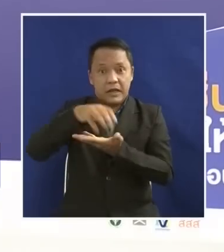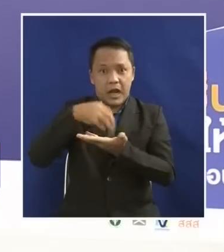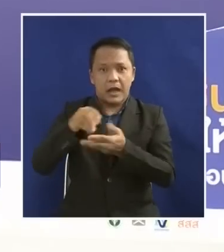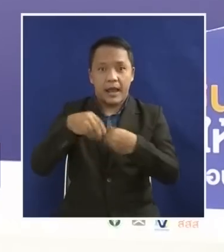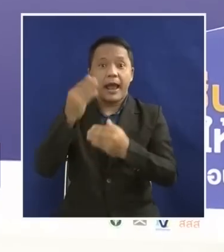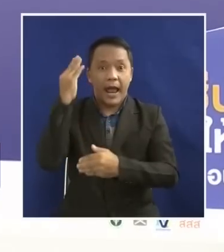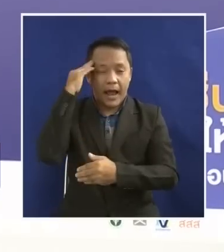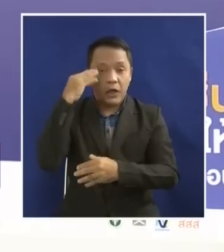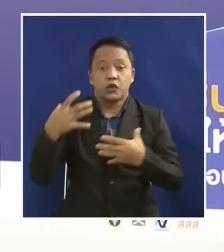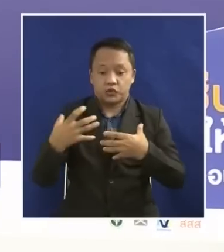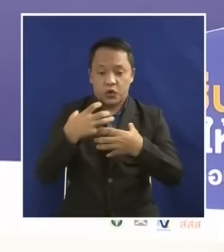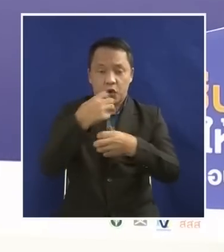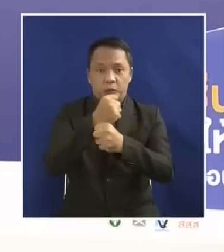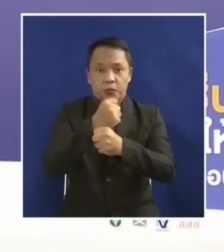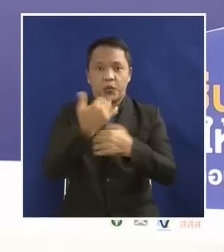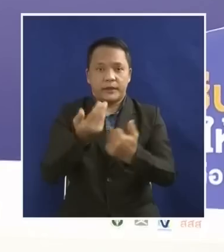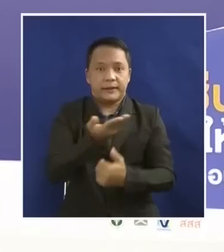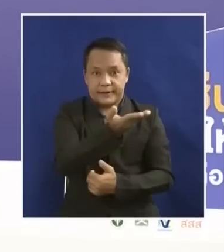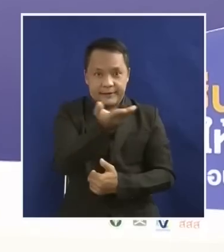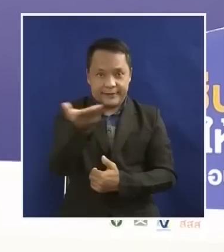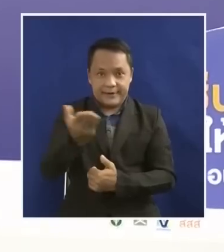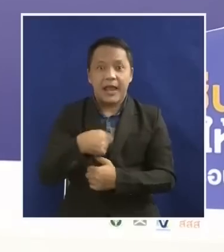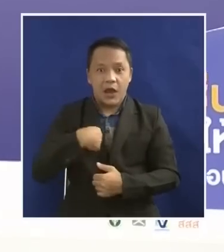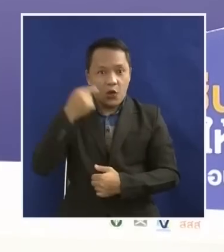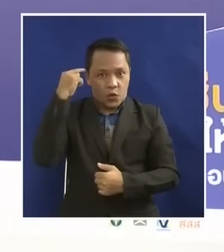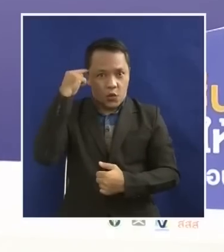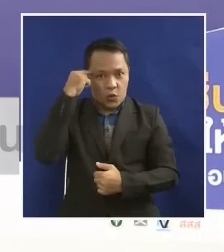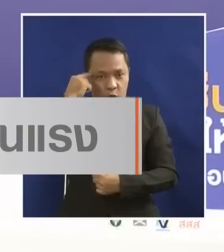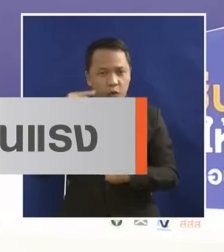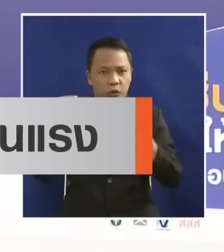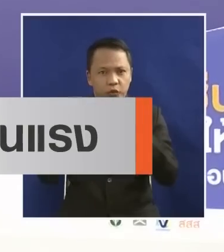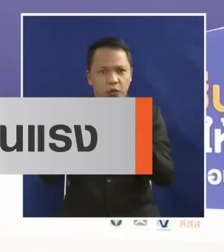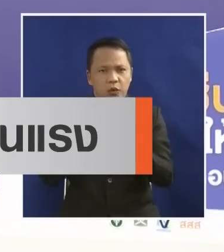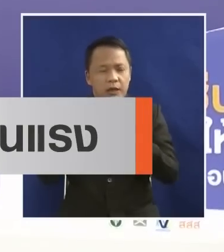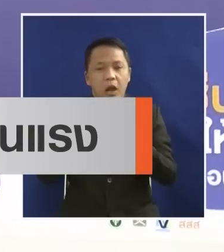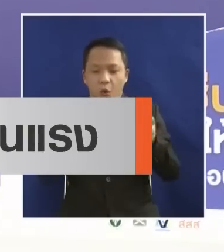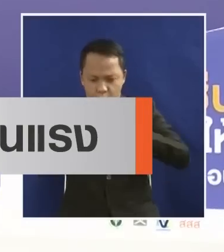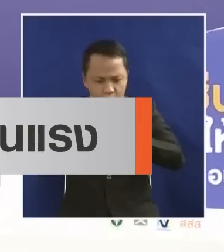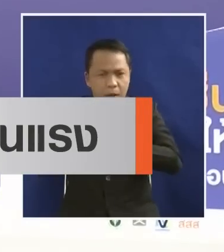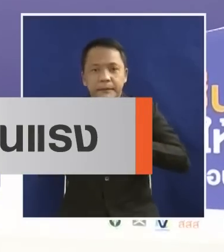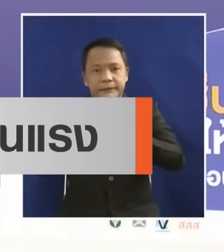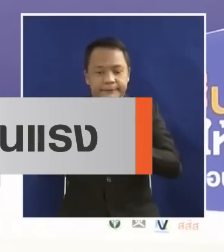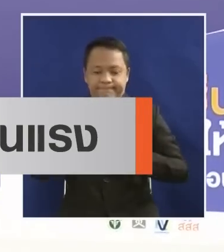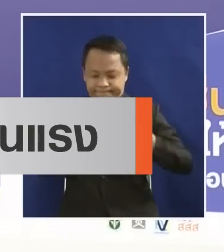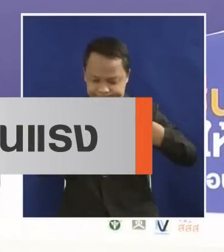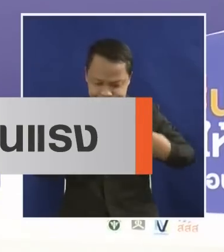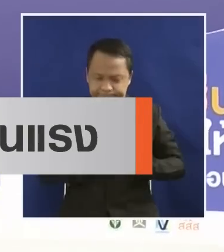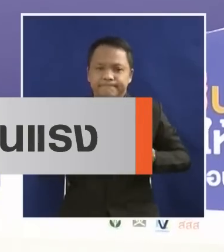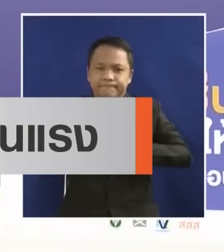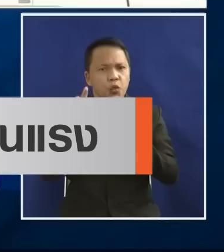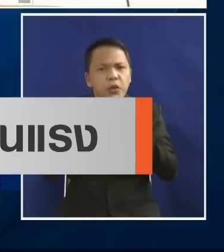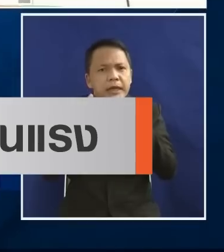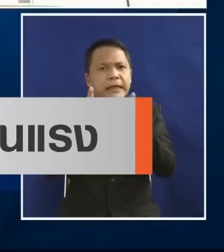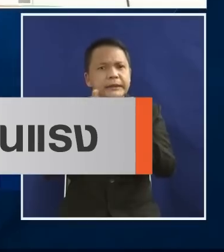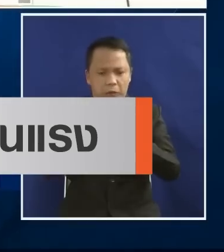ฤษที่ระบาดได้เร็วส่วนใหญ่ที่ว่าคือ90%ของผู้ติดเชื้อจะมีอาการน้อยและไม่แสดงอาการแนวโน้มสถาน